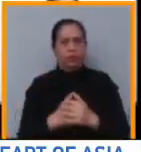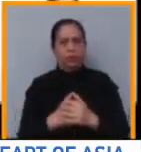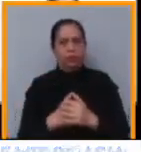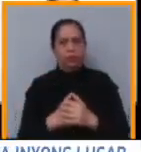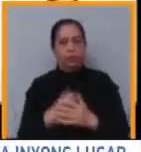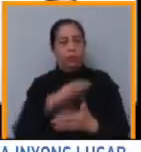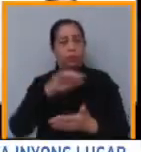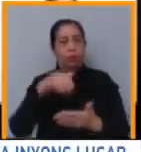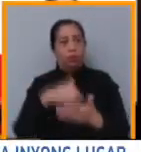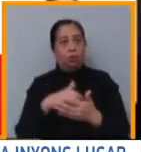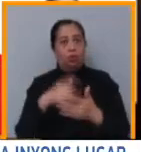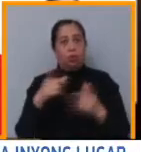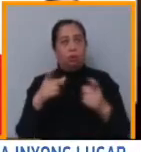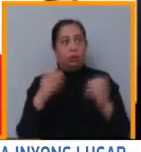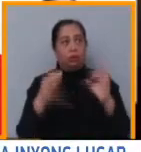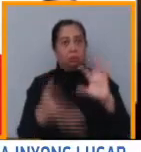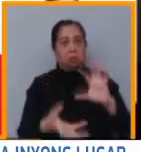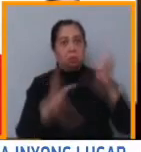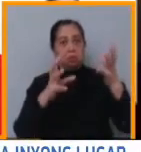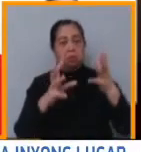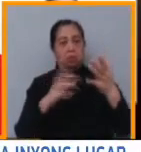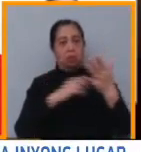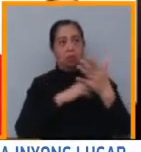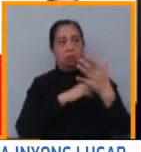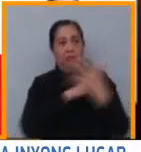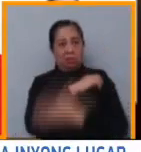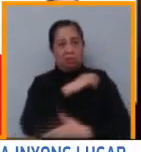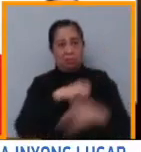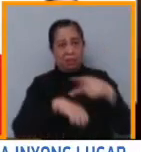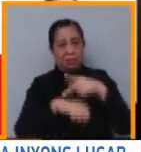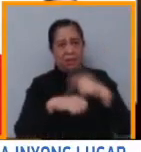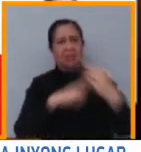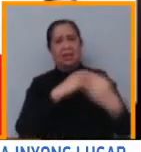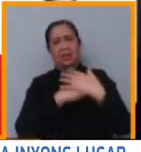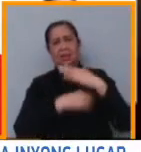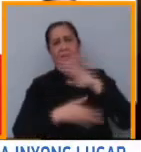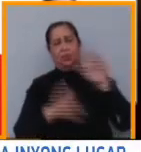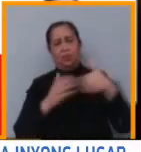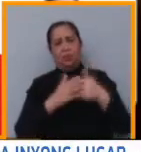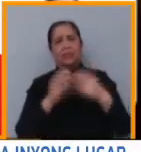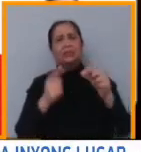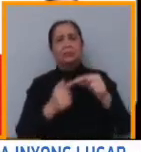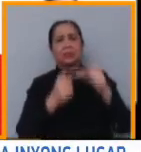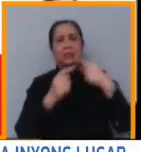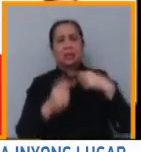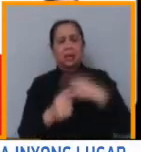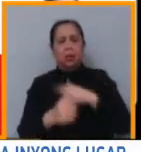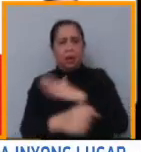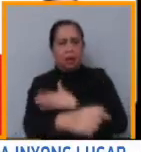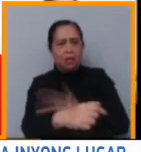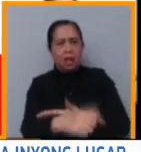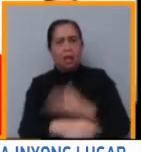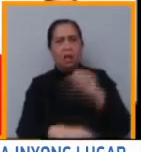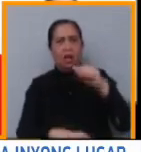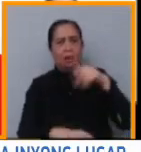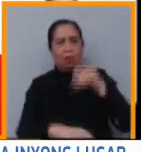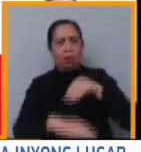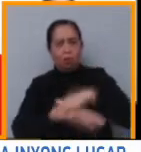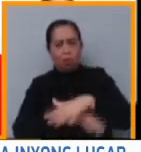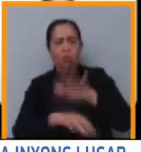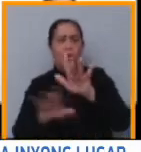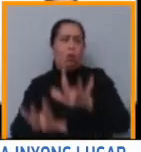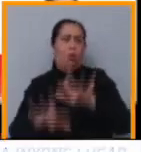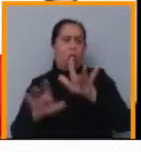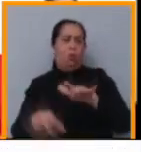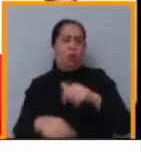takbo, apektado tayong lahat, lalo na yung ating mga anak at mga apo. Magiging kawawa sila. Ang mga kababayan natin ay